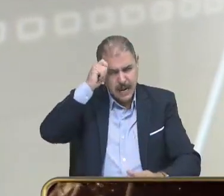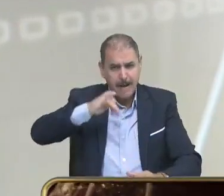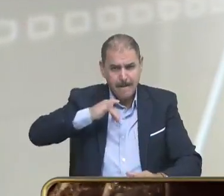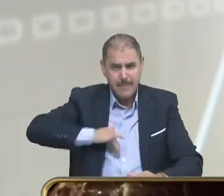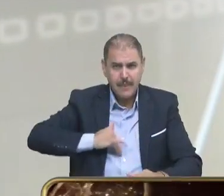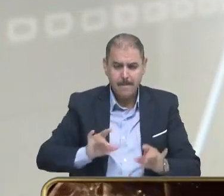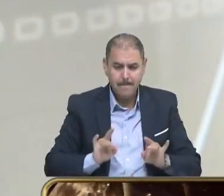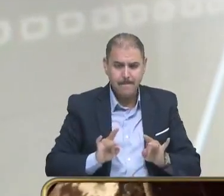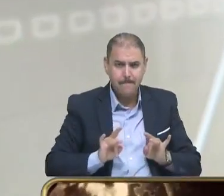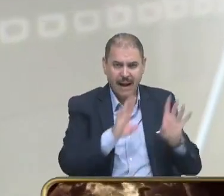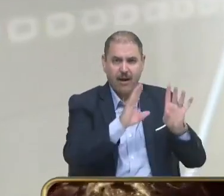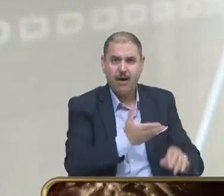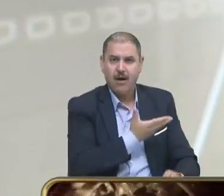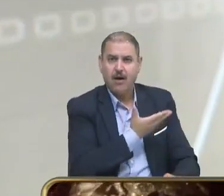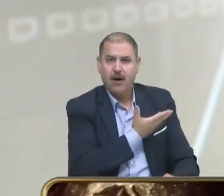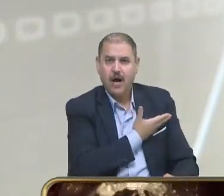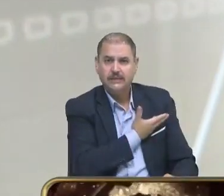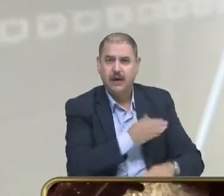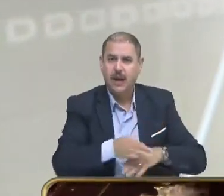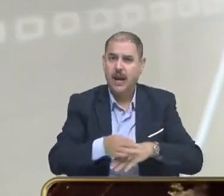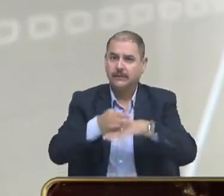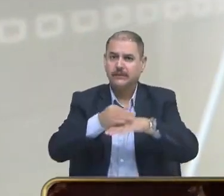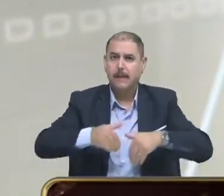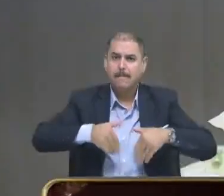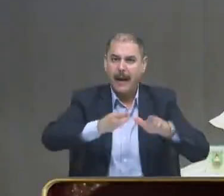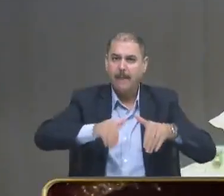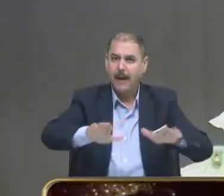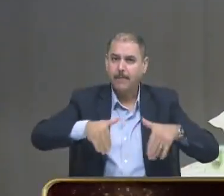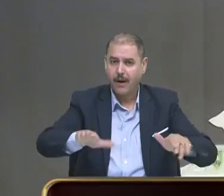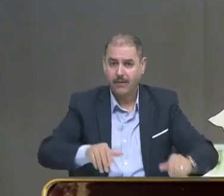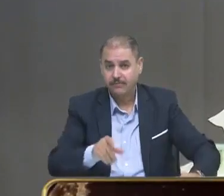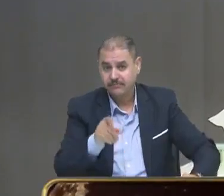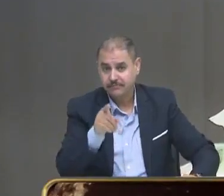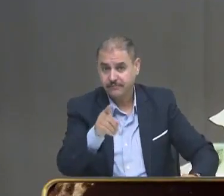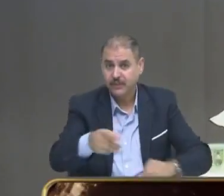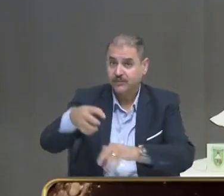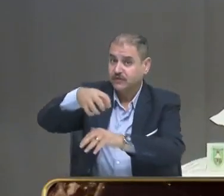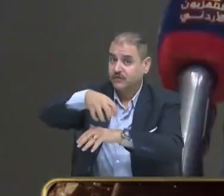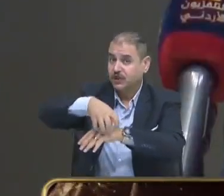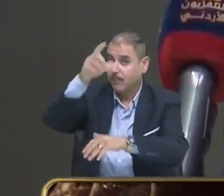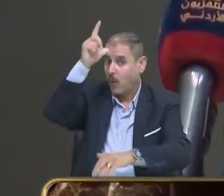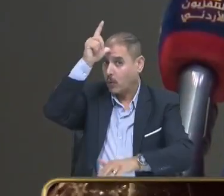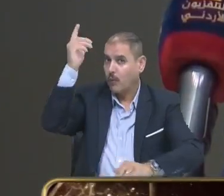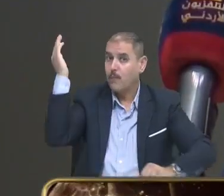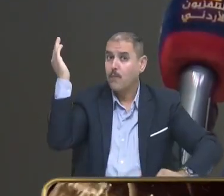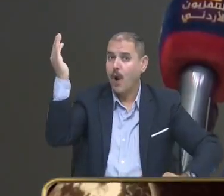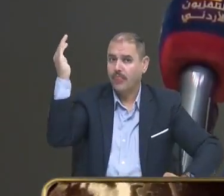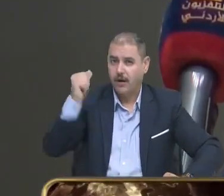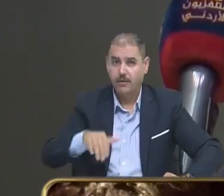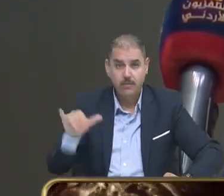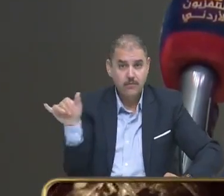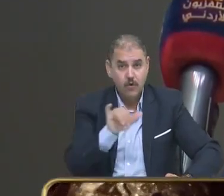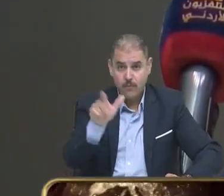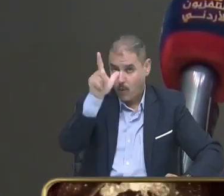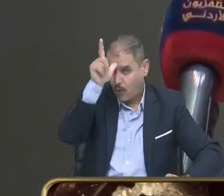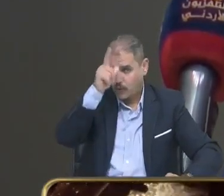تحت ضغط القصف والتجويع. وقال الصفدي خلال ندوة في الجامعة الأردنية بعنوان الجبهة الداخلية